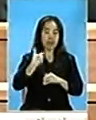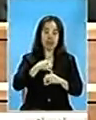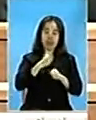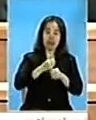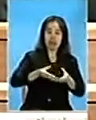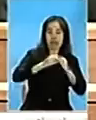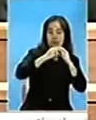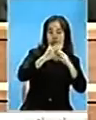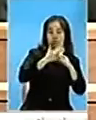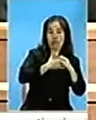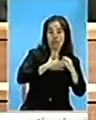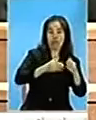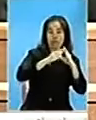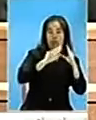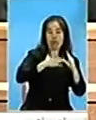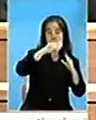วนิสต์เยอรมันขึ้นมา